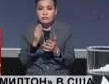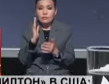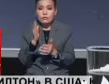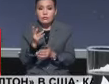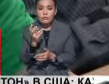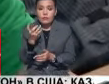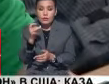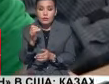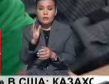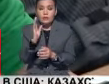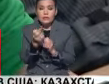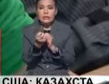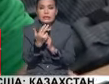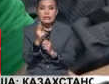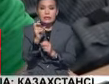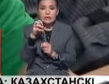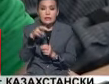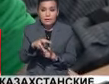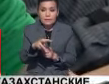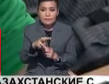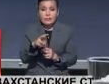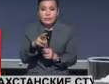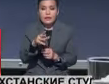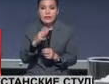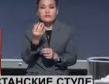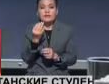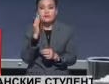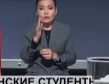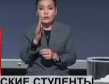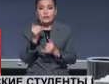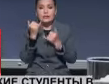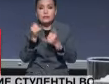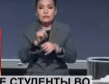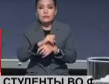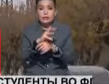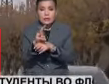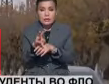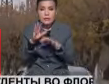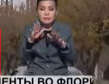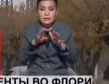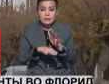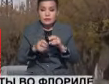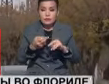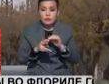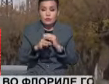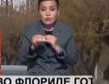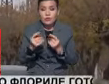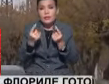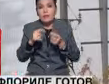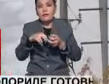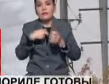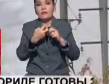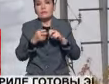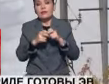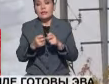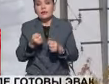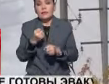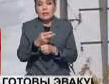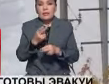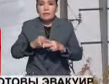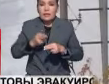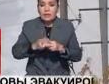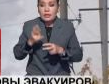бурим 13 километров дегазационных скважин для того, чтобы обеспечить безопасность. Один из наболевших вопросов – выбросы